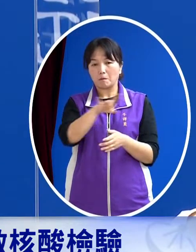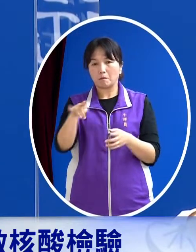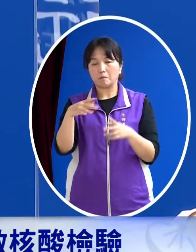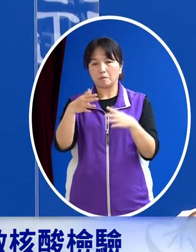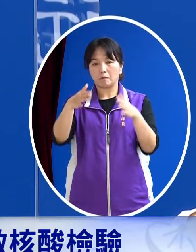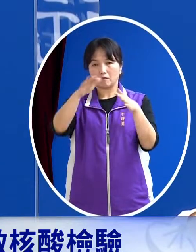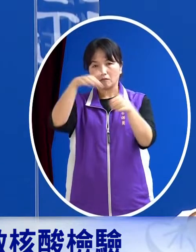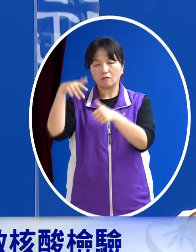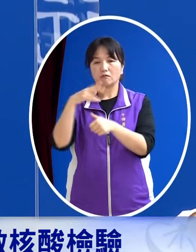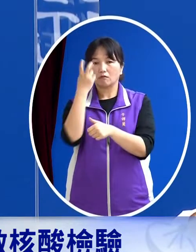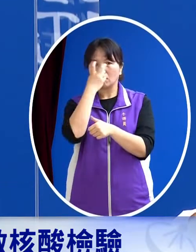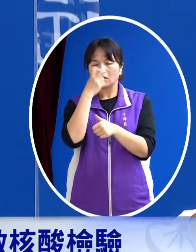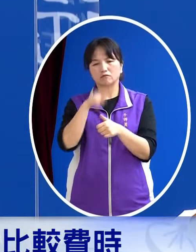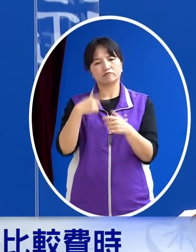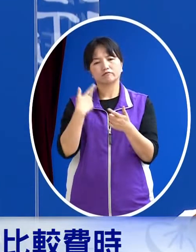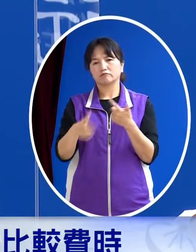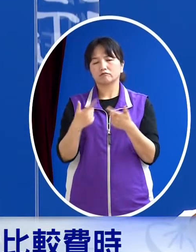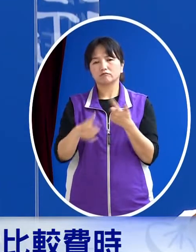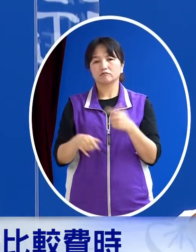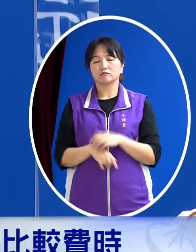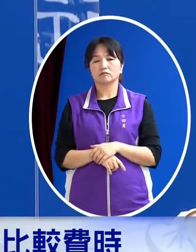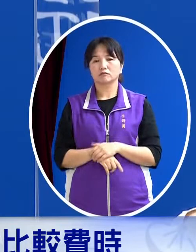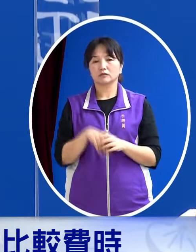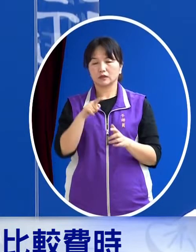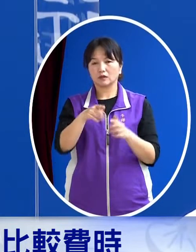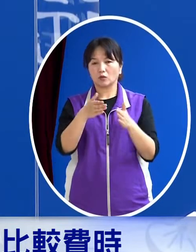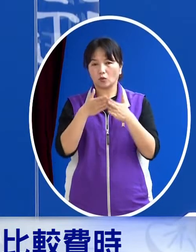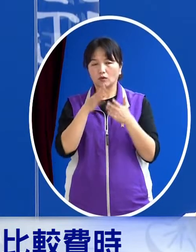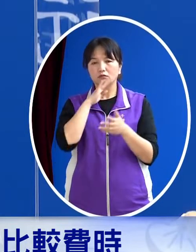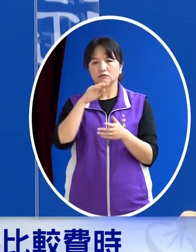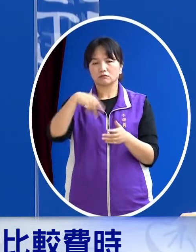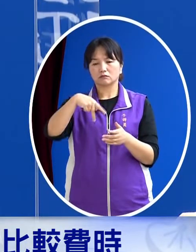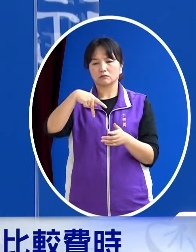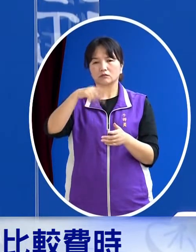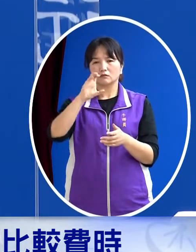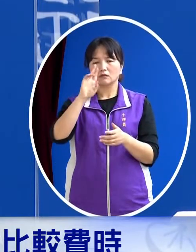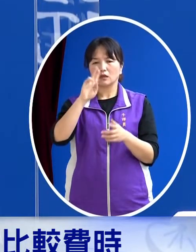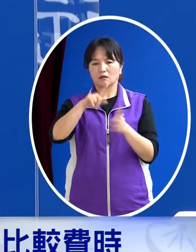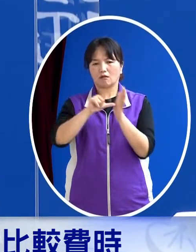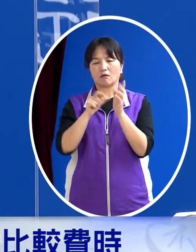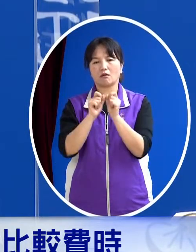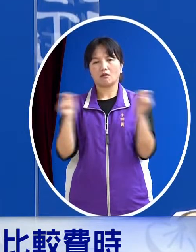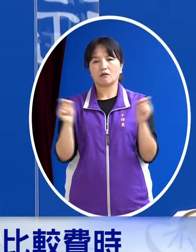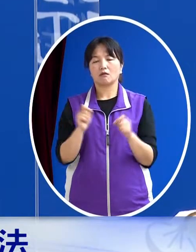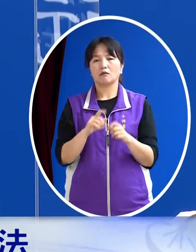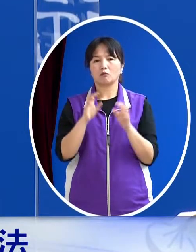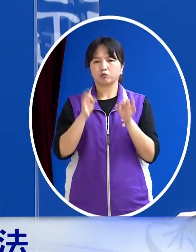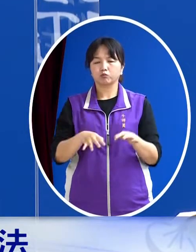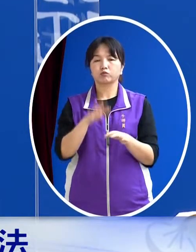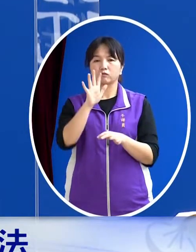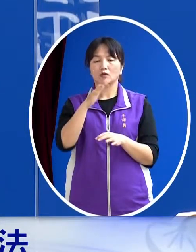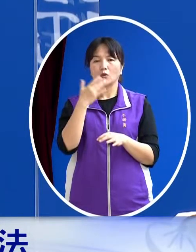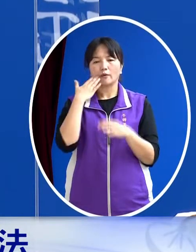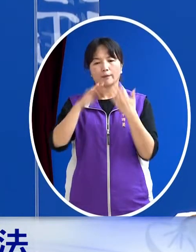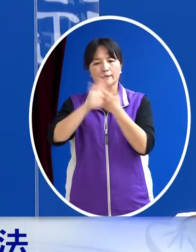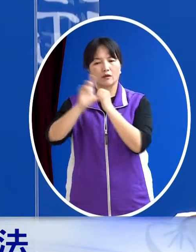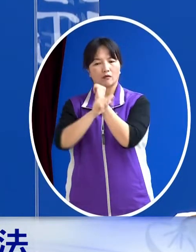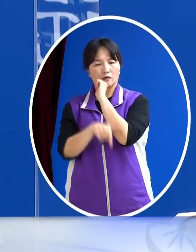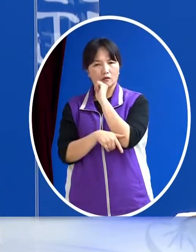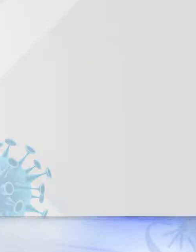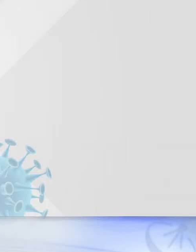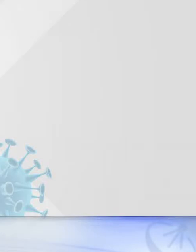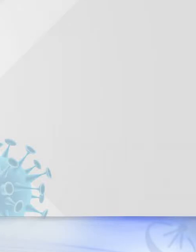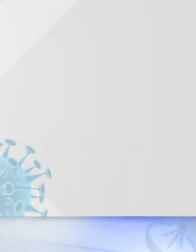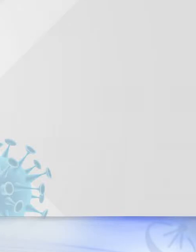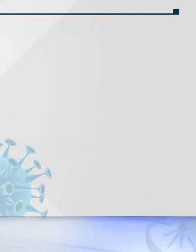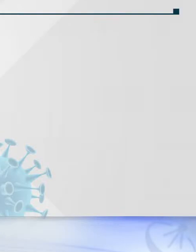适合做核酸检验，因为这个核酸检验毕竟是比较贵、比较费时。那所有的其他的检验方法都有它的